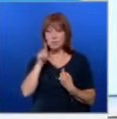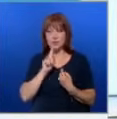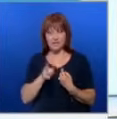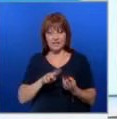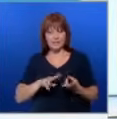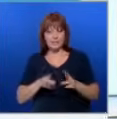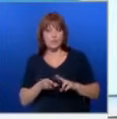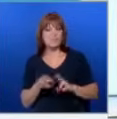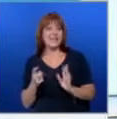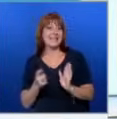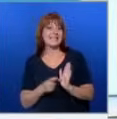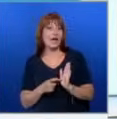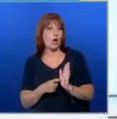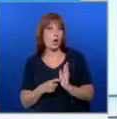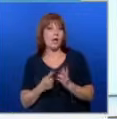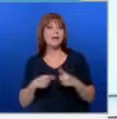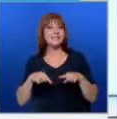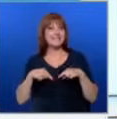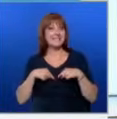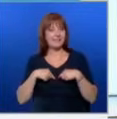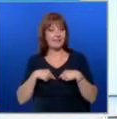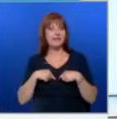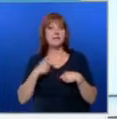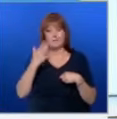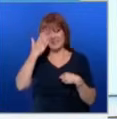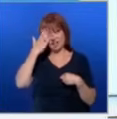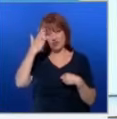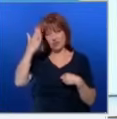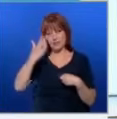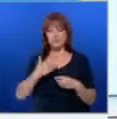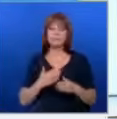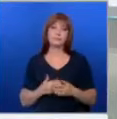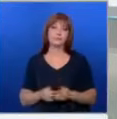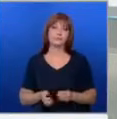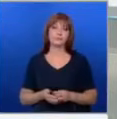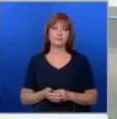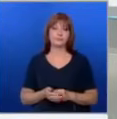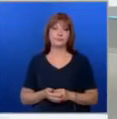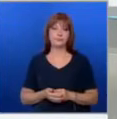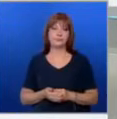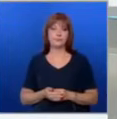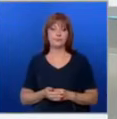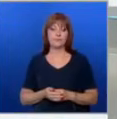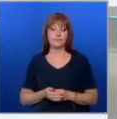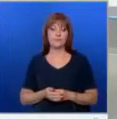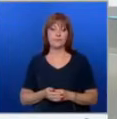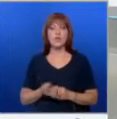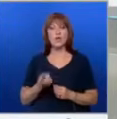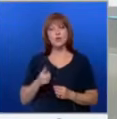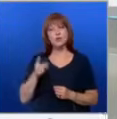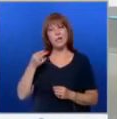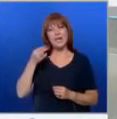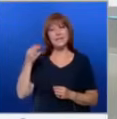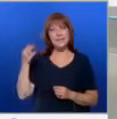промени законодателството, така че правосъдието да бъде справедливо. Тихомир Игнатов по темата. И сега по друга тема,